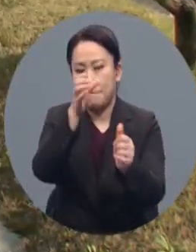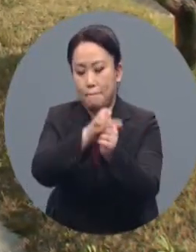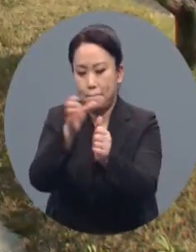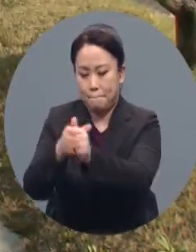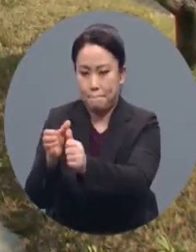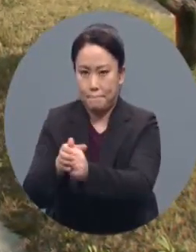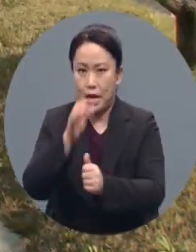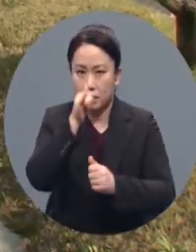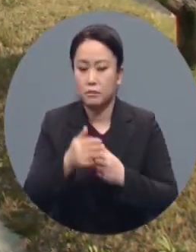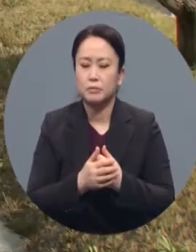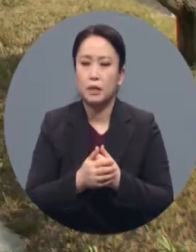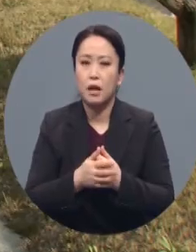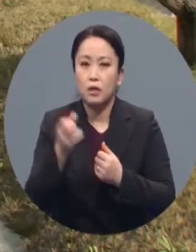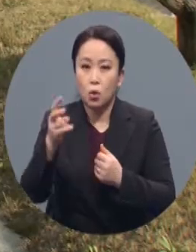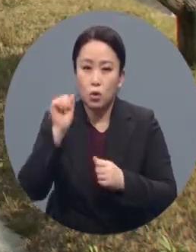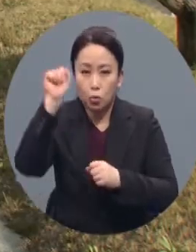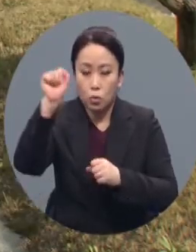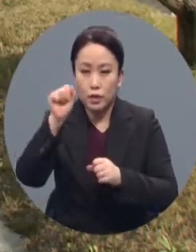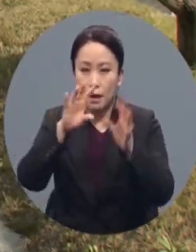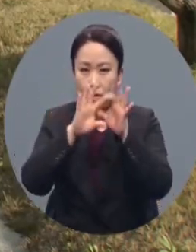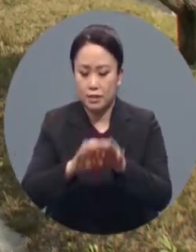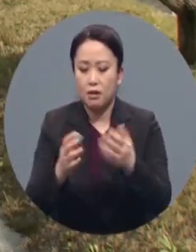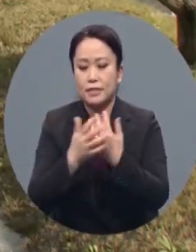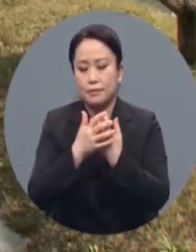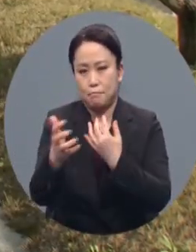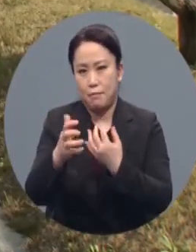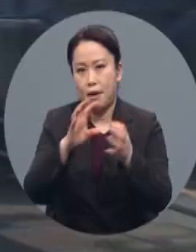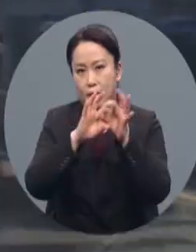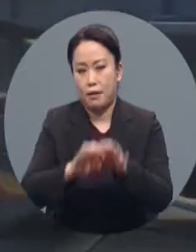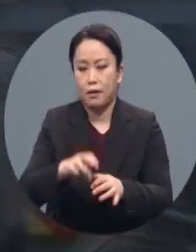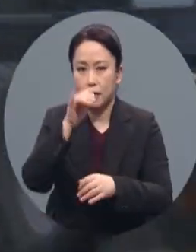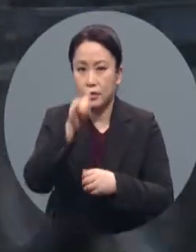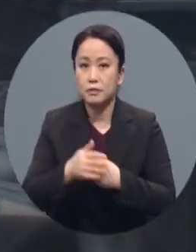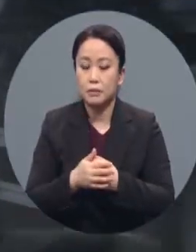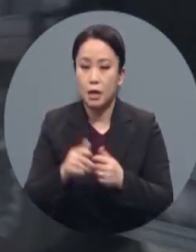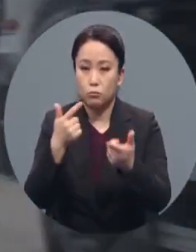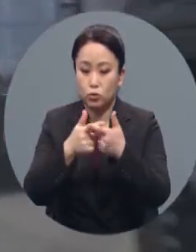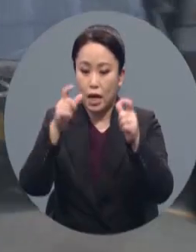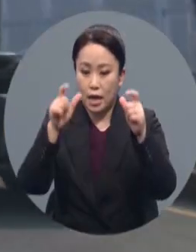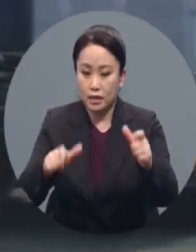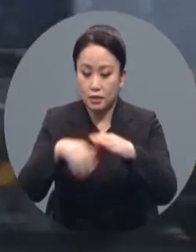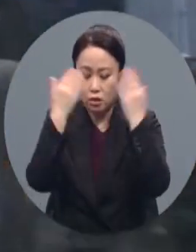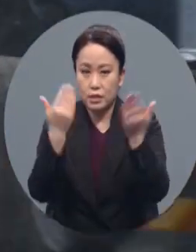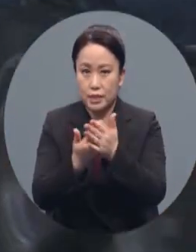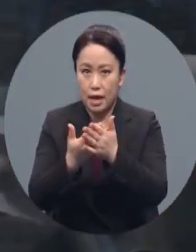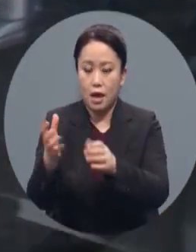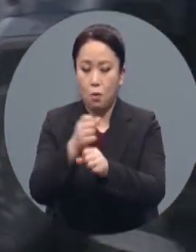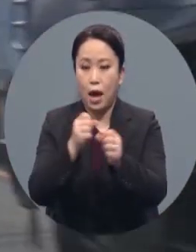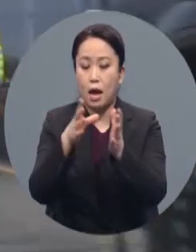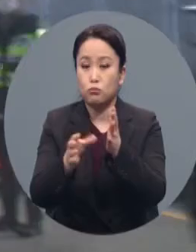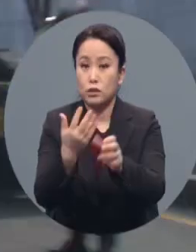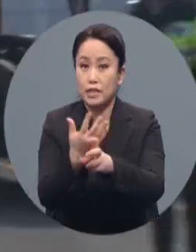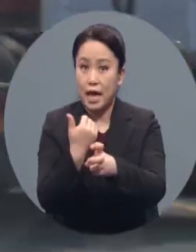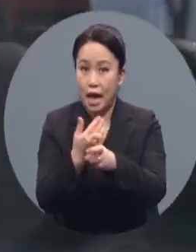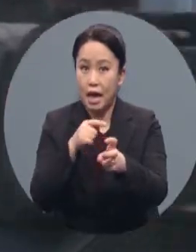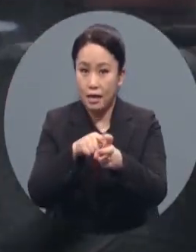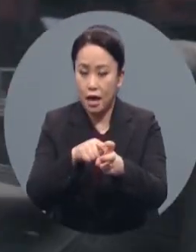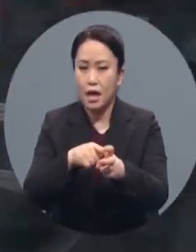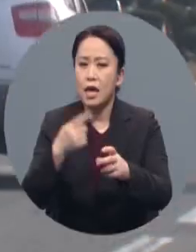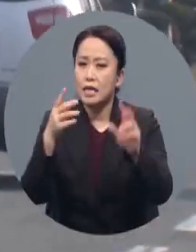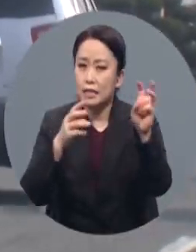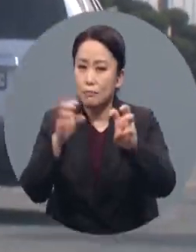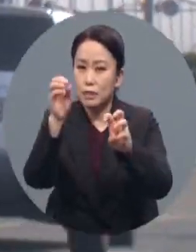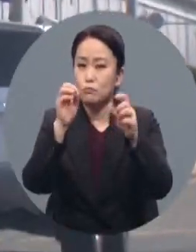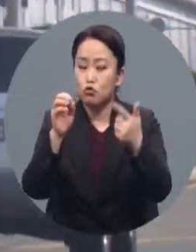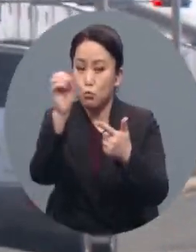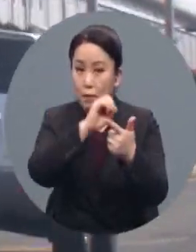길거리에서 농성을 벌이며 이렇게 집회를 이어갔습니다. 부산에선 전체 화물차의 36%인 1,100여